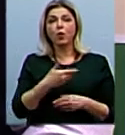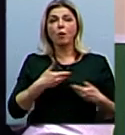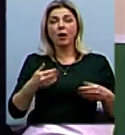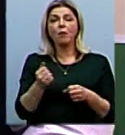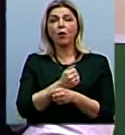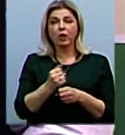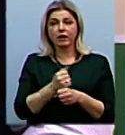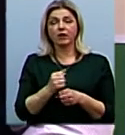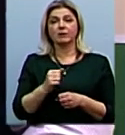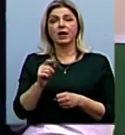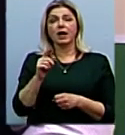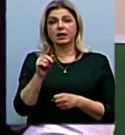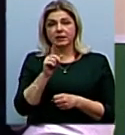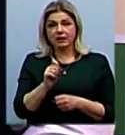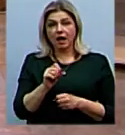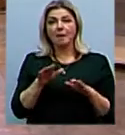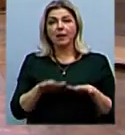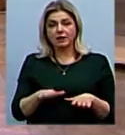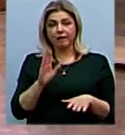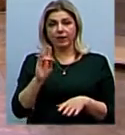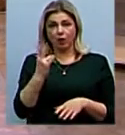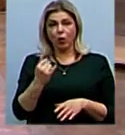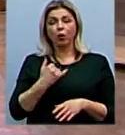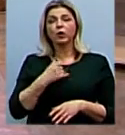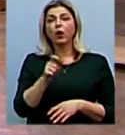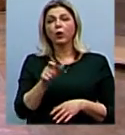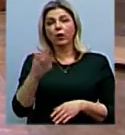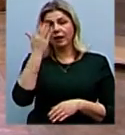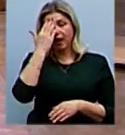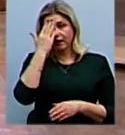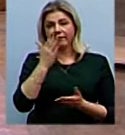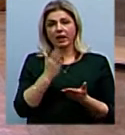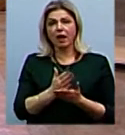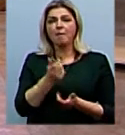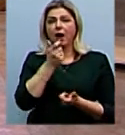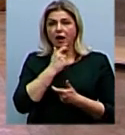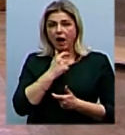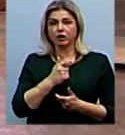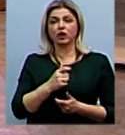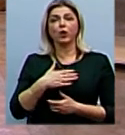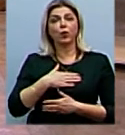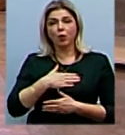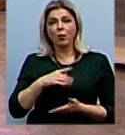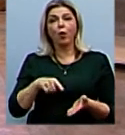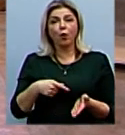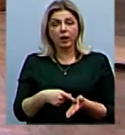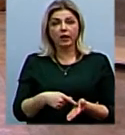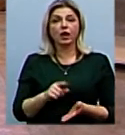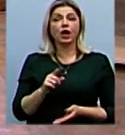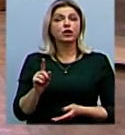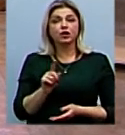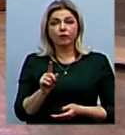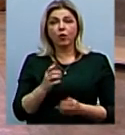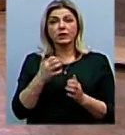с этим местом для Миколаева. У нас люди талантливые, люди есть порядочные, любят город. Чего